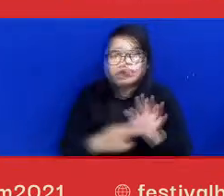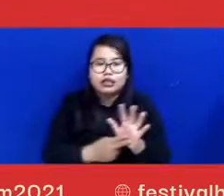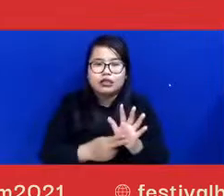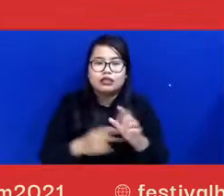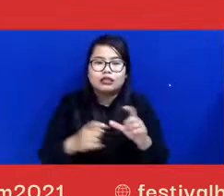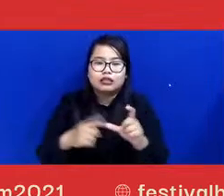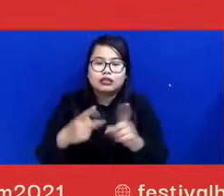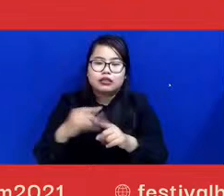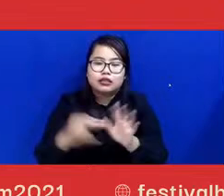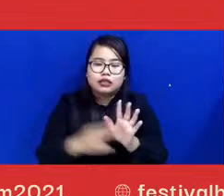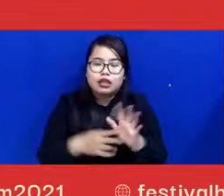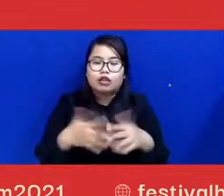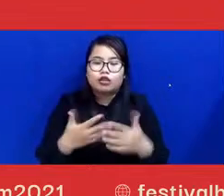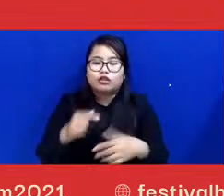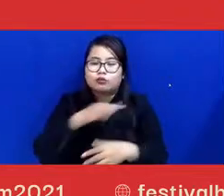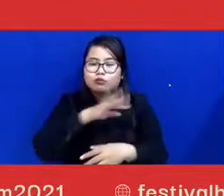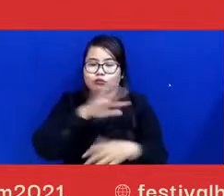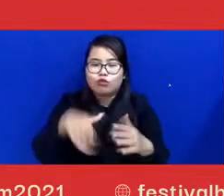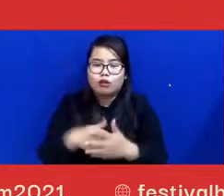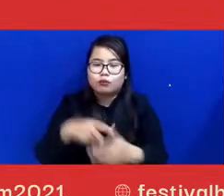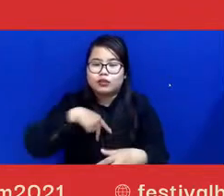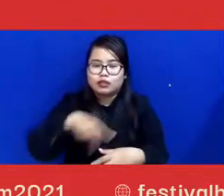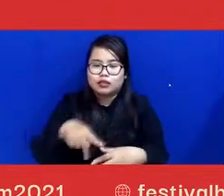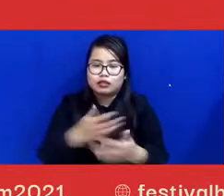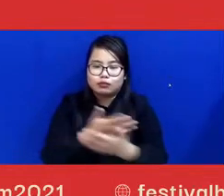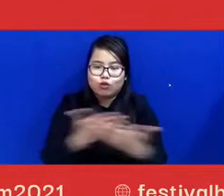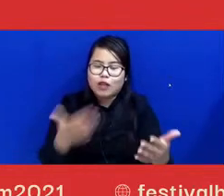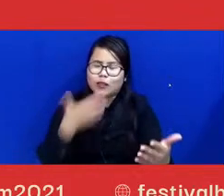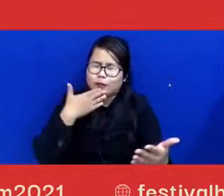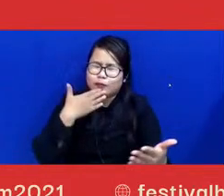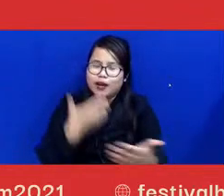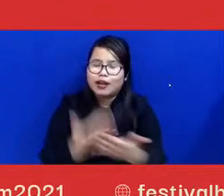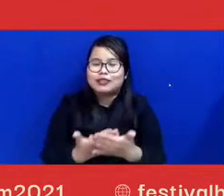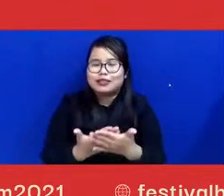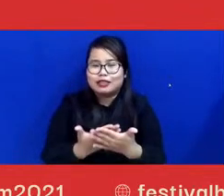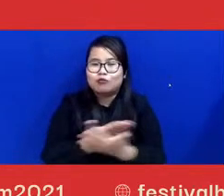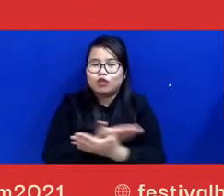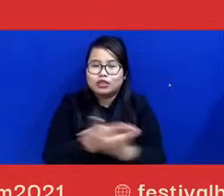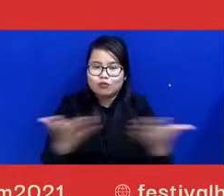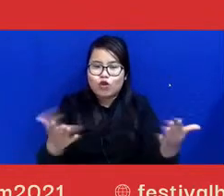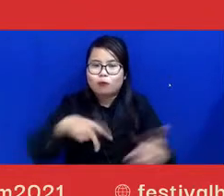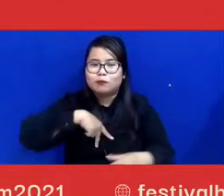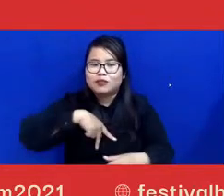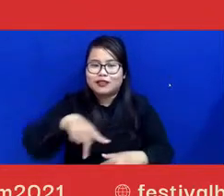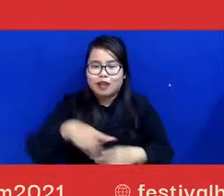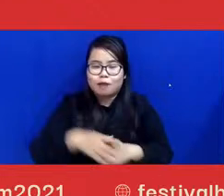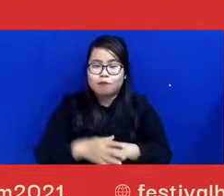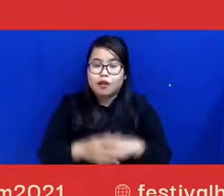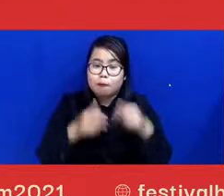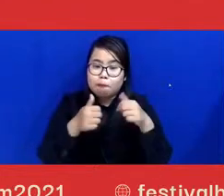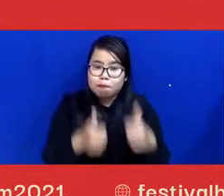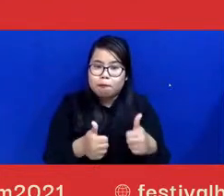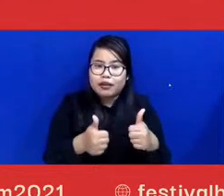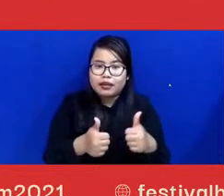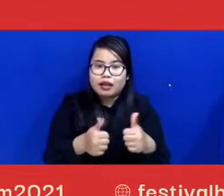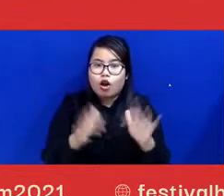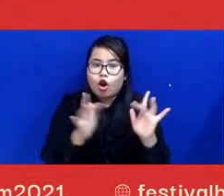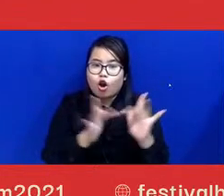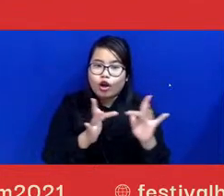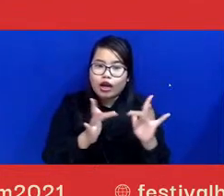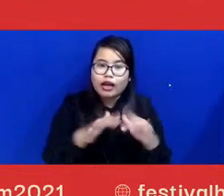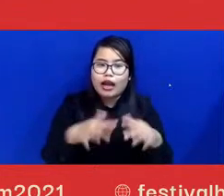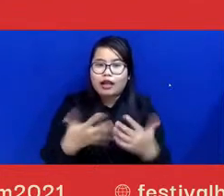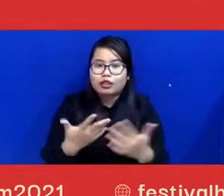attending this session. Terima kasih banyak pada semua peserta, baik yang online maupun yang